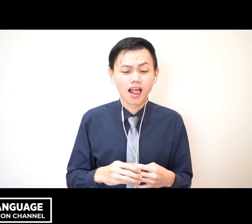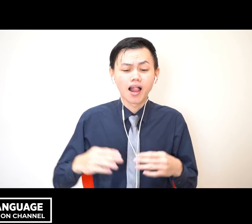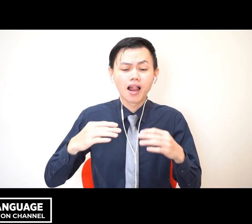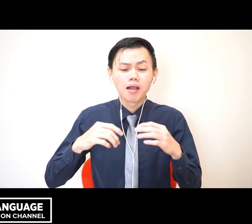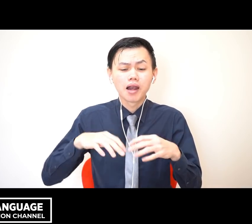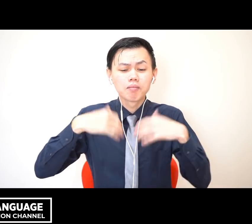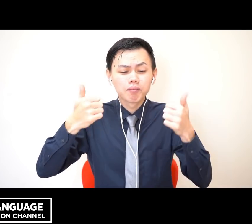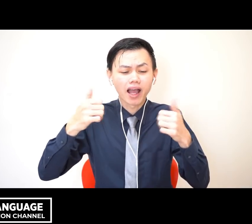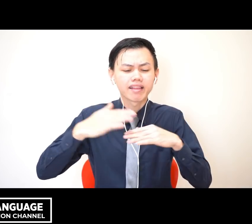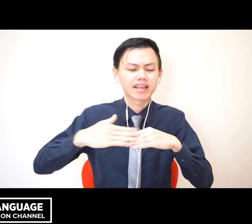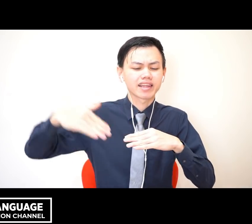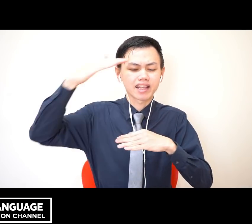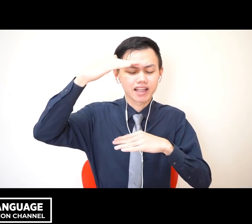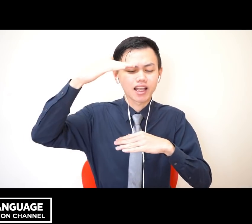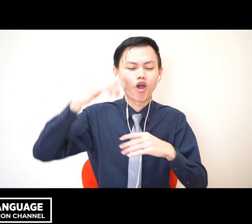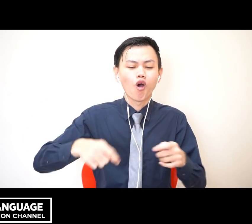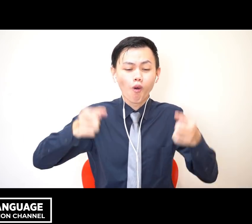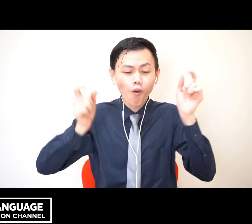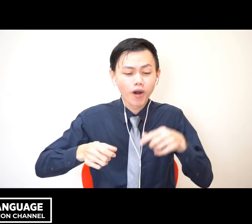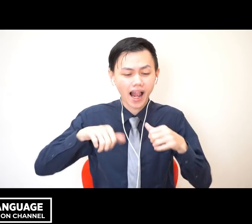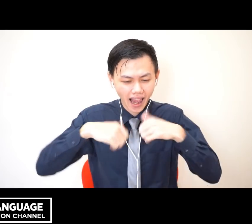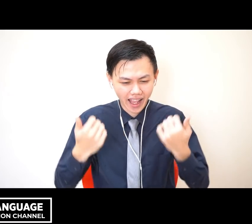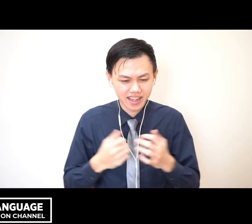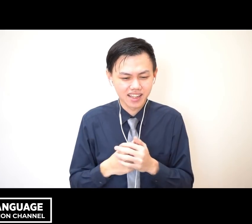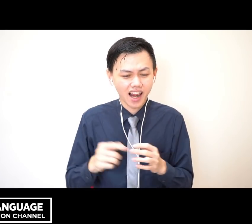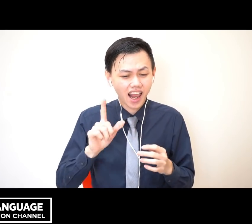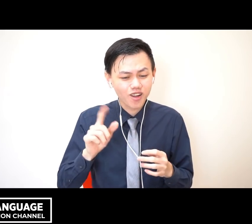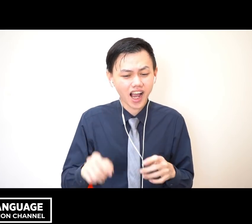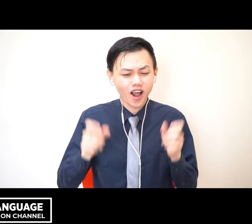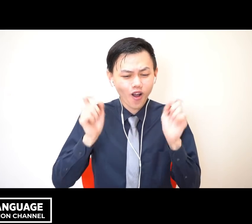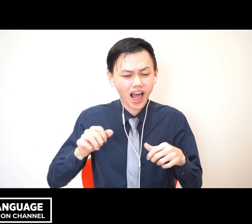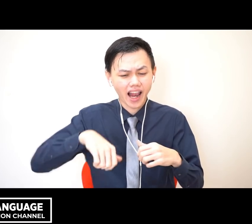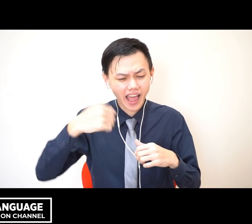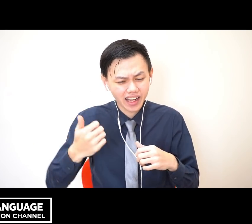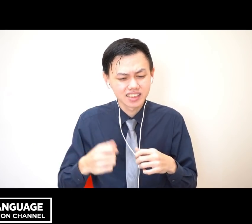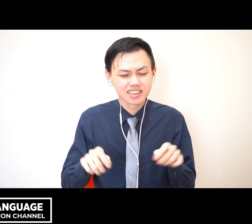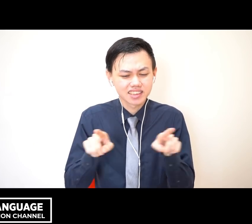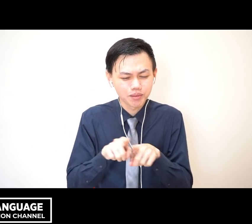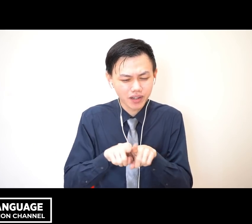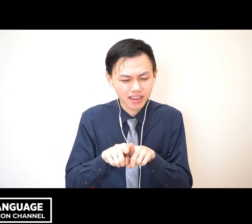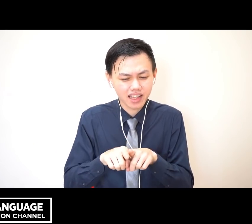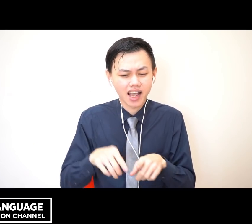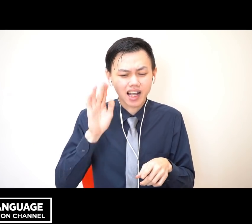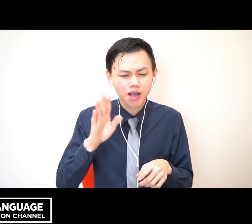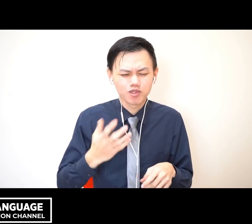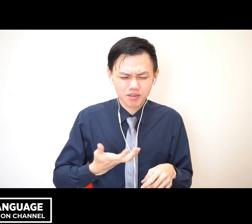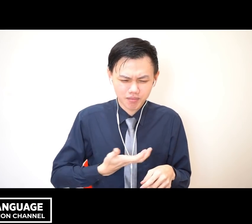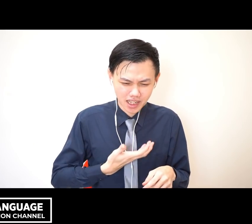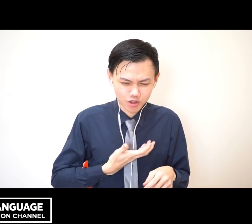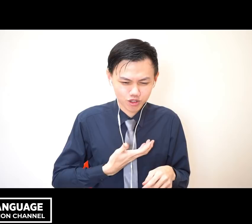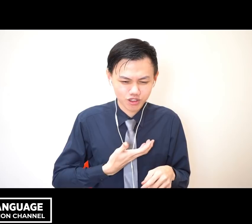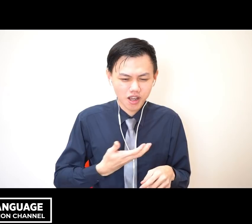treated. Perlakukanlah orang lain seperti engkau ingin diperlakukan. Saya tulis beberapa waktu yang lalu di Instagram